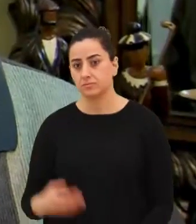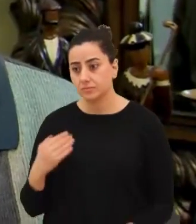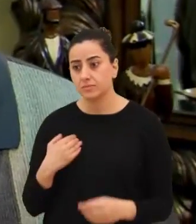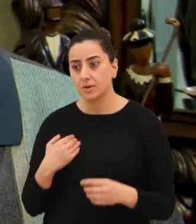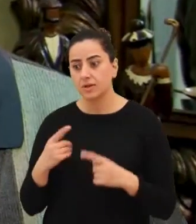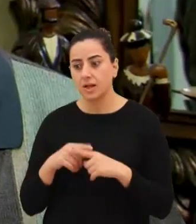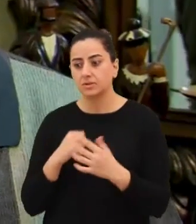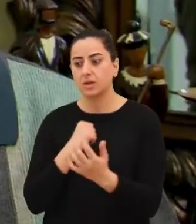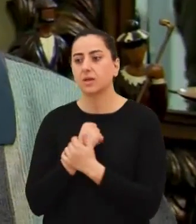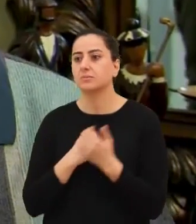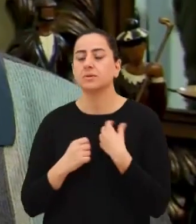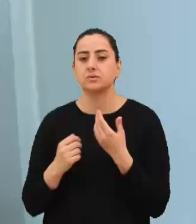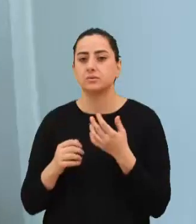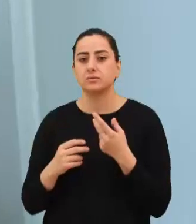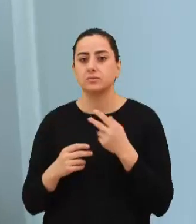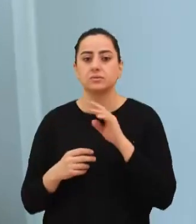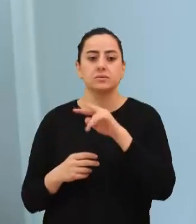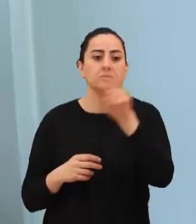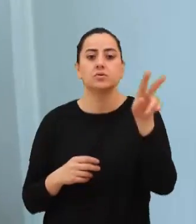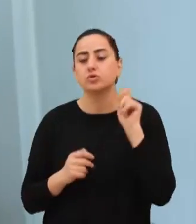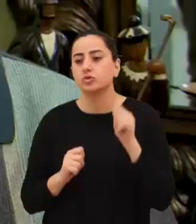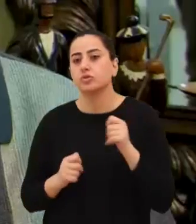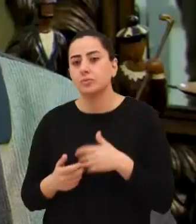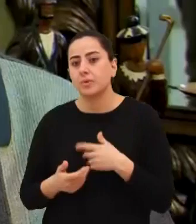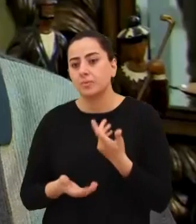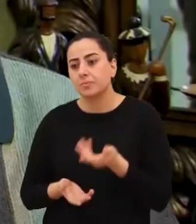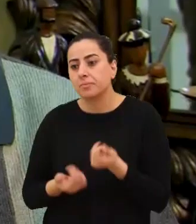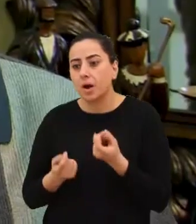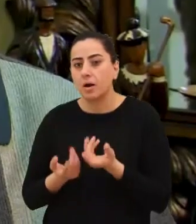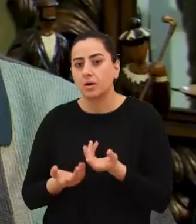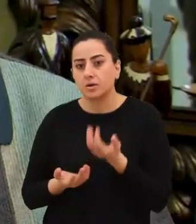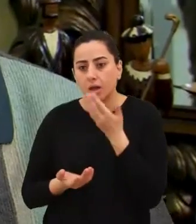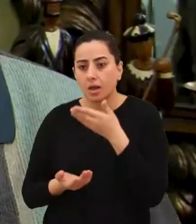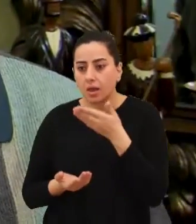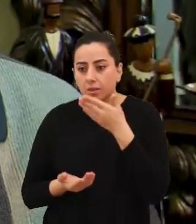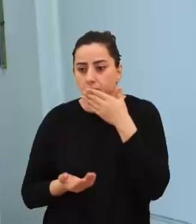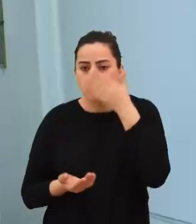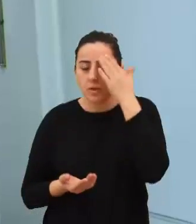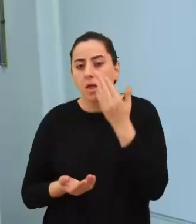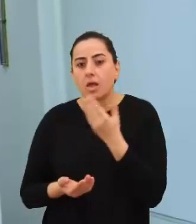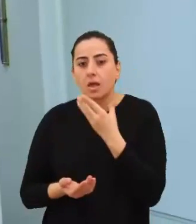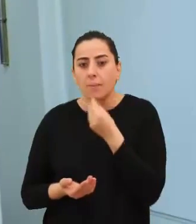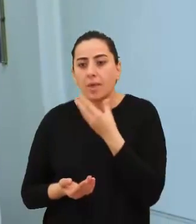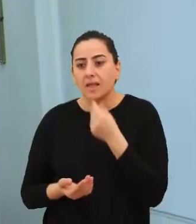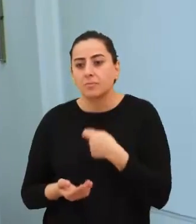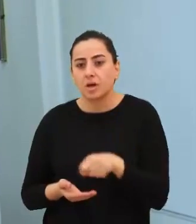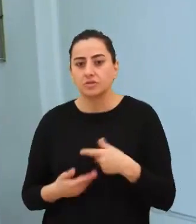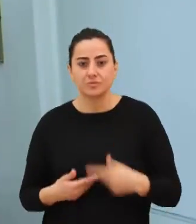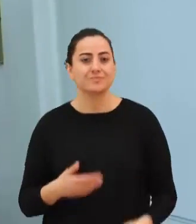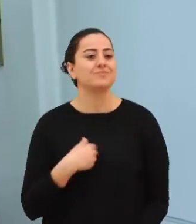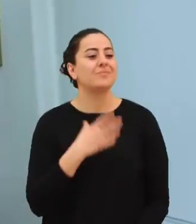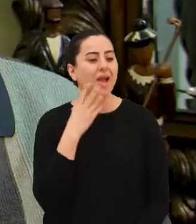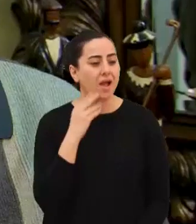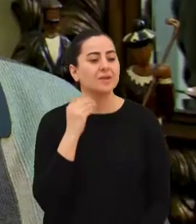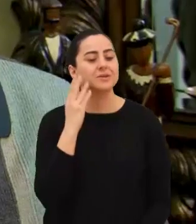rehin almayayım diye diyorum. Sonuçta ben de kuruma işe bakan bir emekçiyim efendim. Ha,